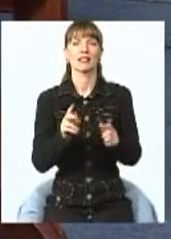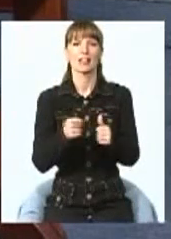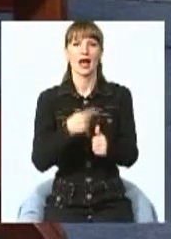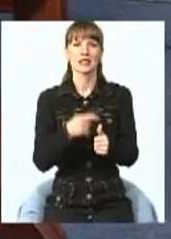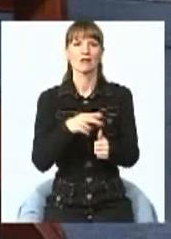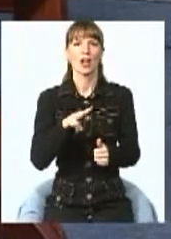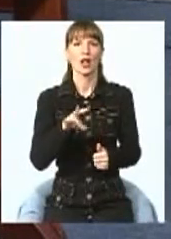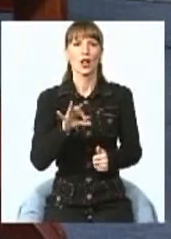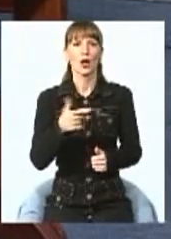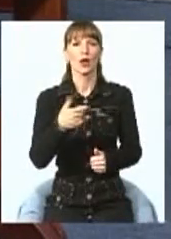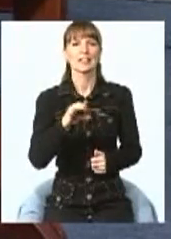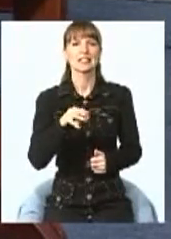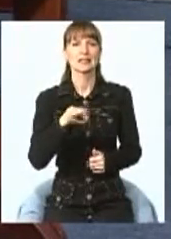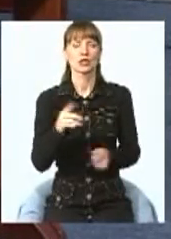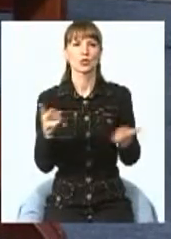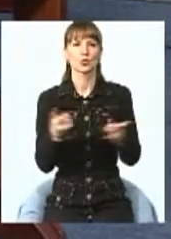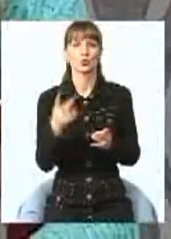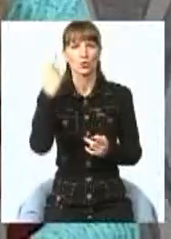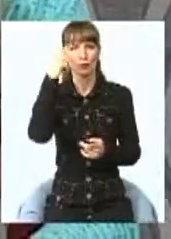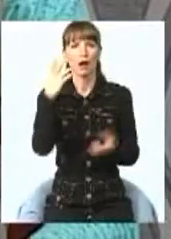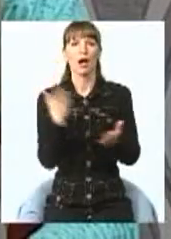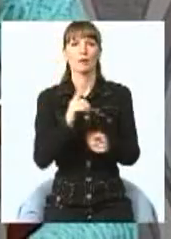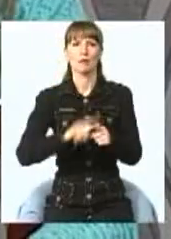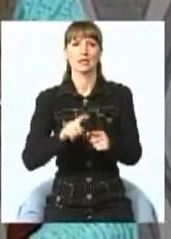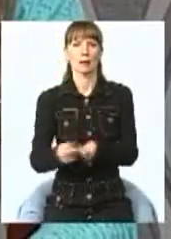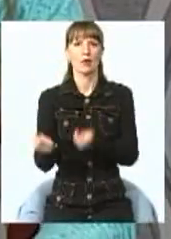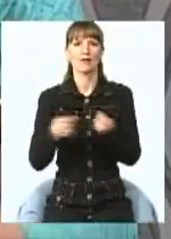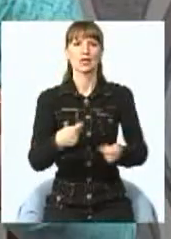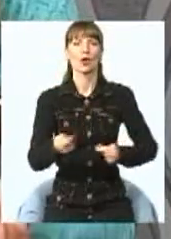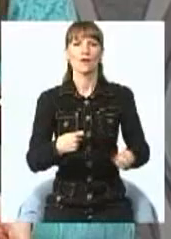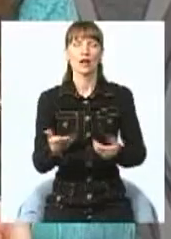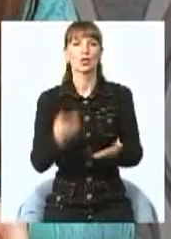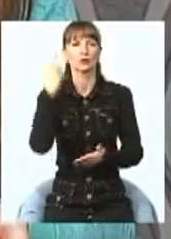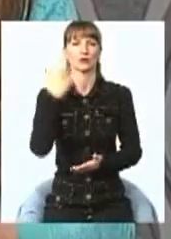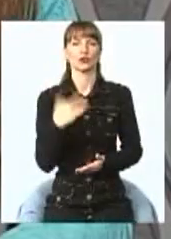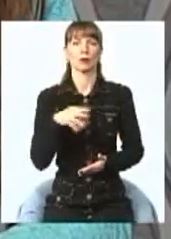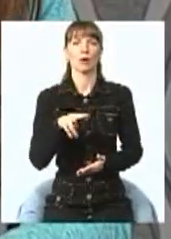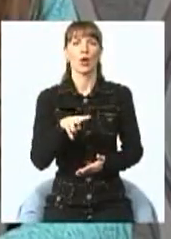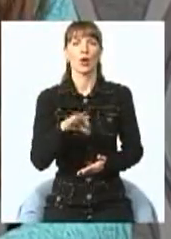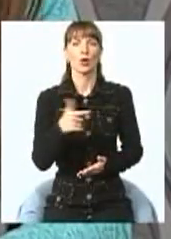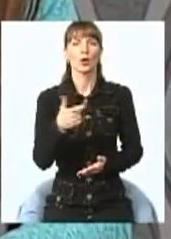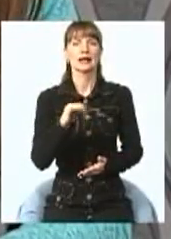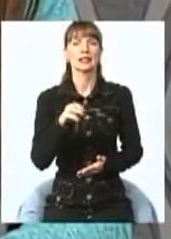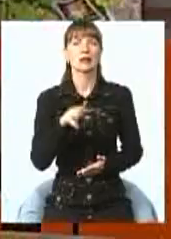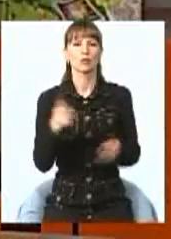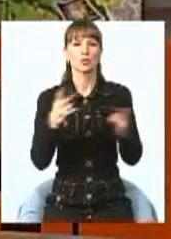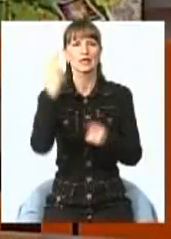також міркувати і швидко доставляти товар. А як ти гадаєш, от для чого логістам знати іноземні